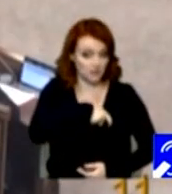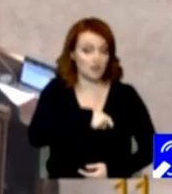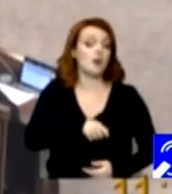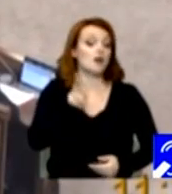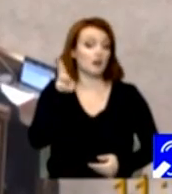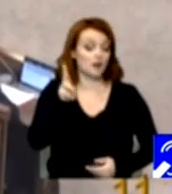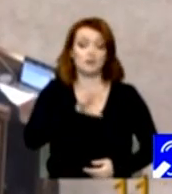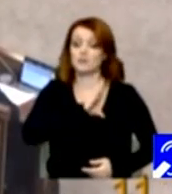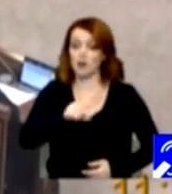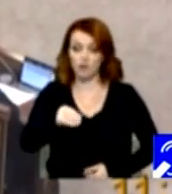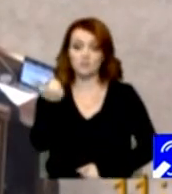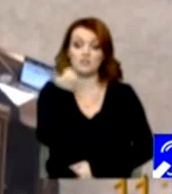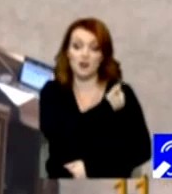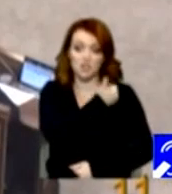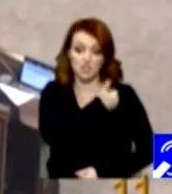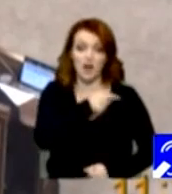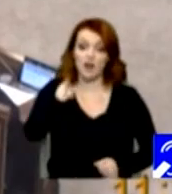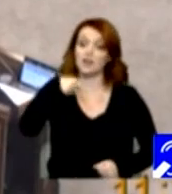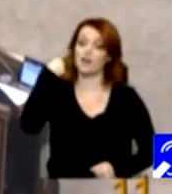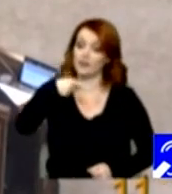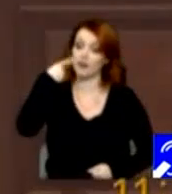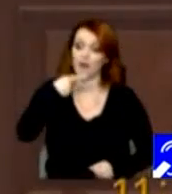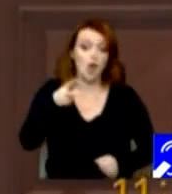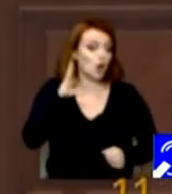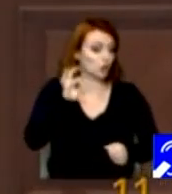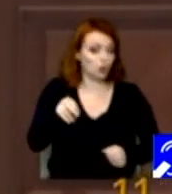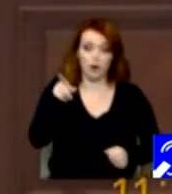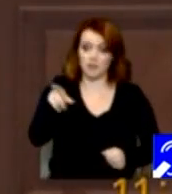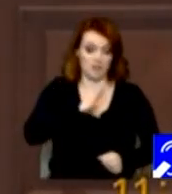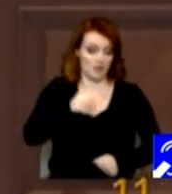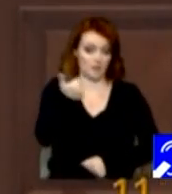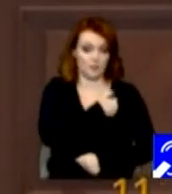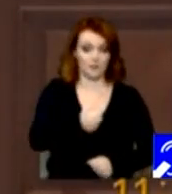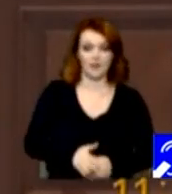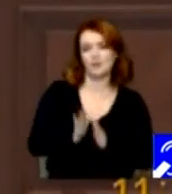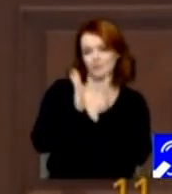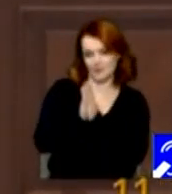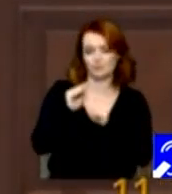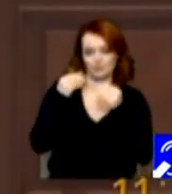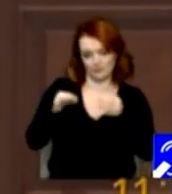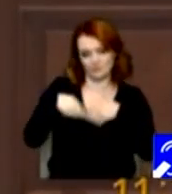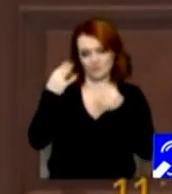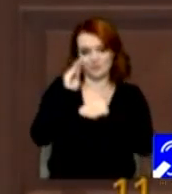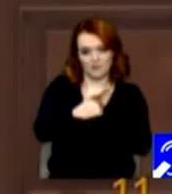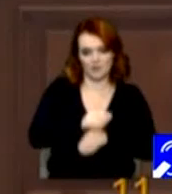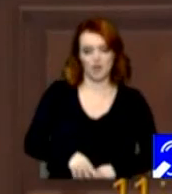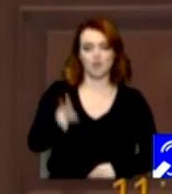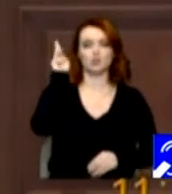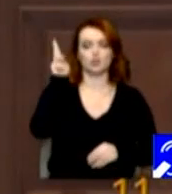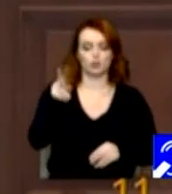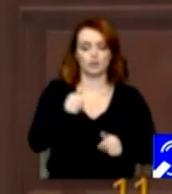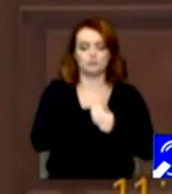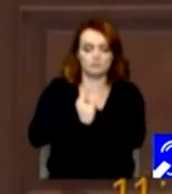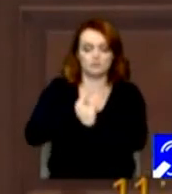necesitatea imunizării nu se vaccinează Am o mică remarcă spuneți că cineva este vânat pe drum